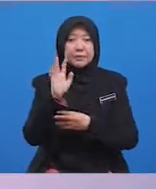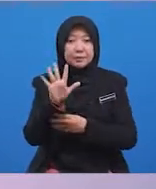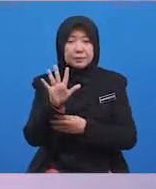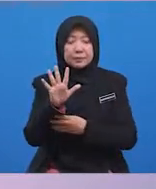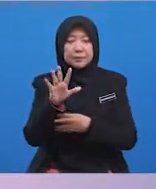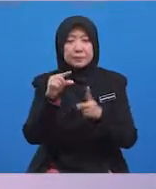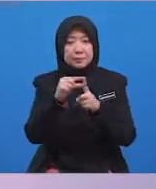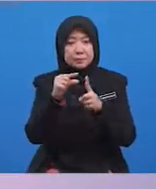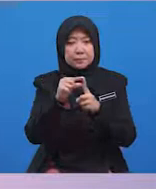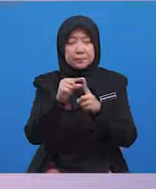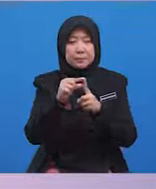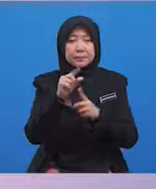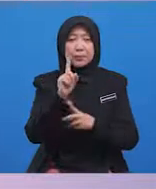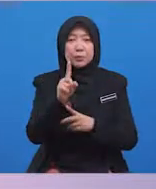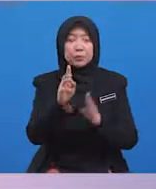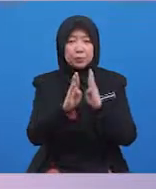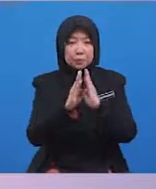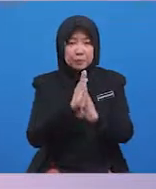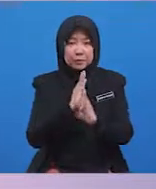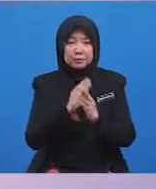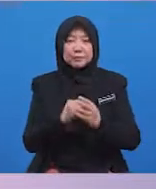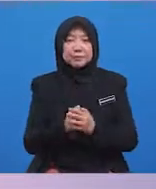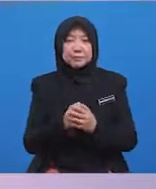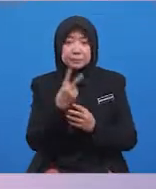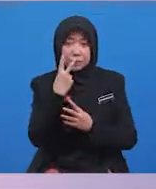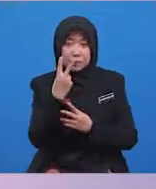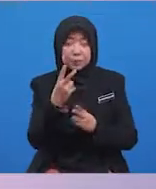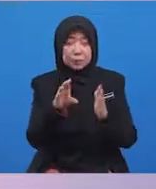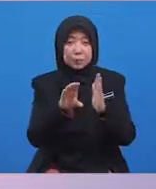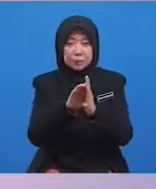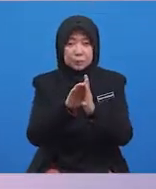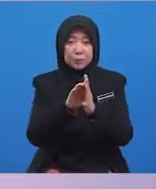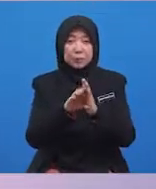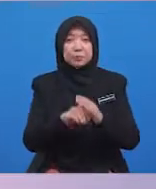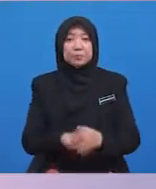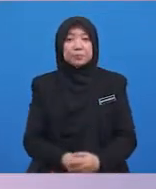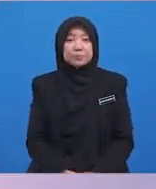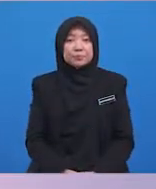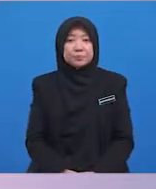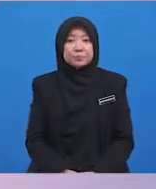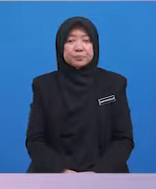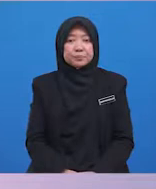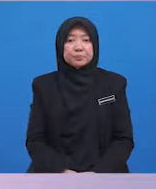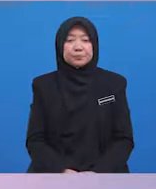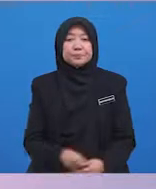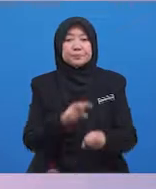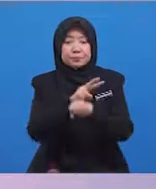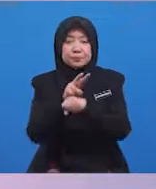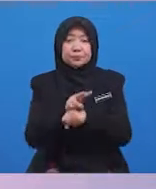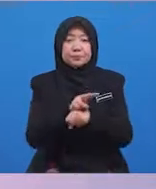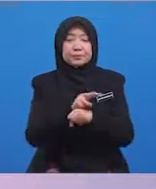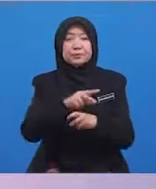perkataan sebaris. Lihat pada contoh yang dipaparkan. Meninjau berpadi